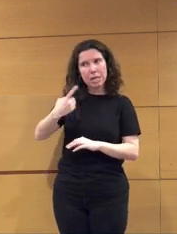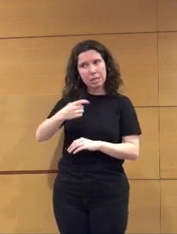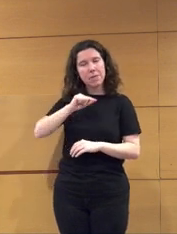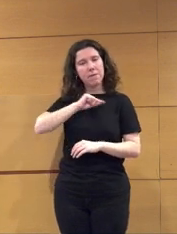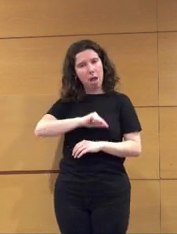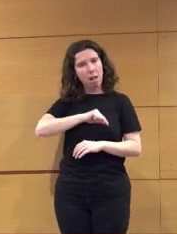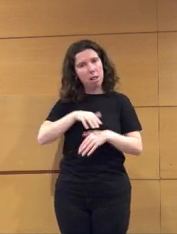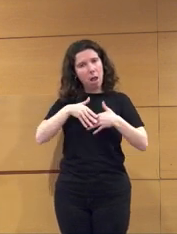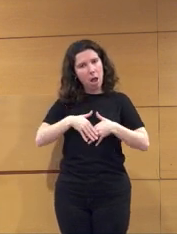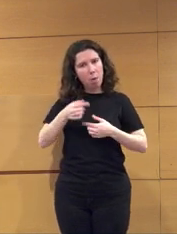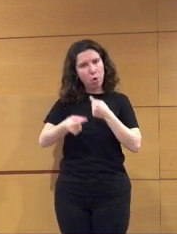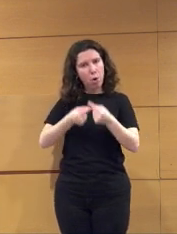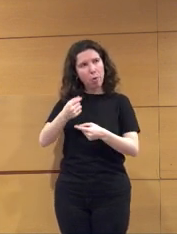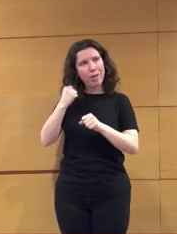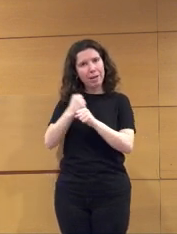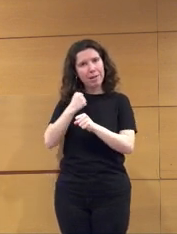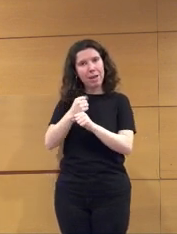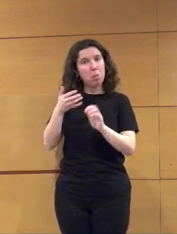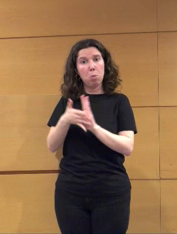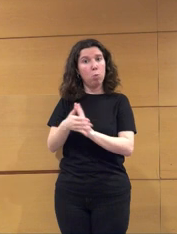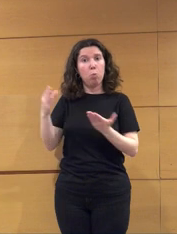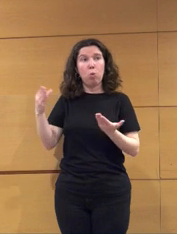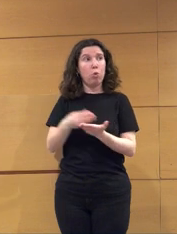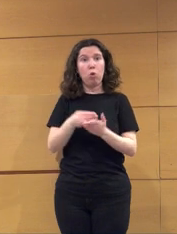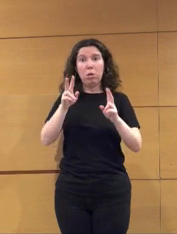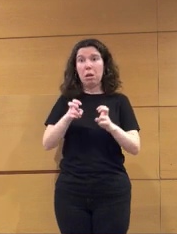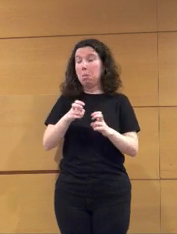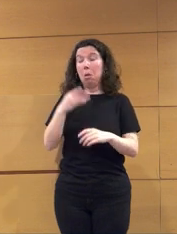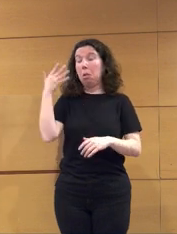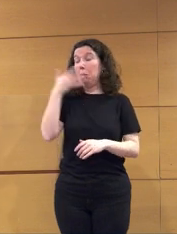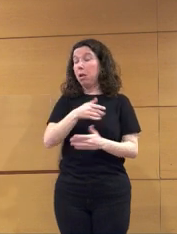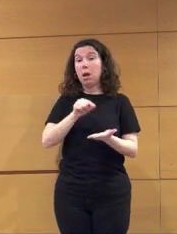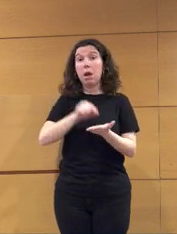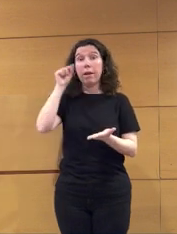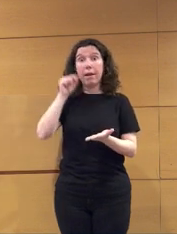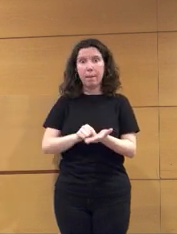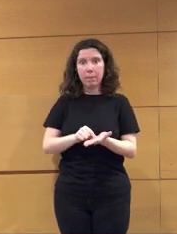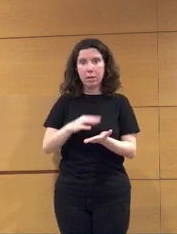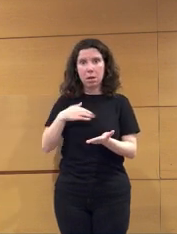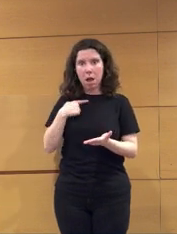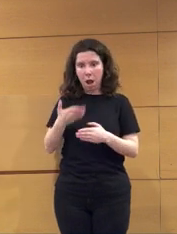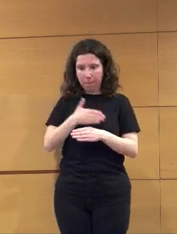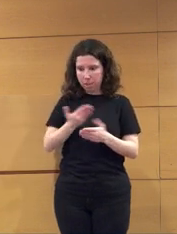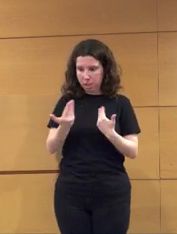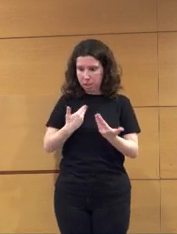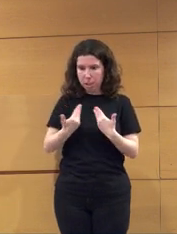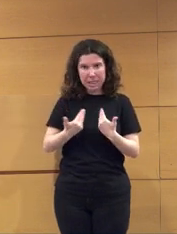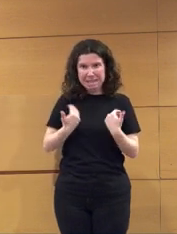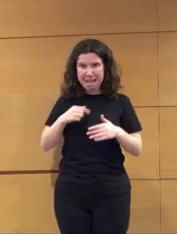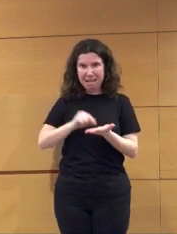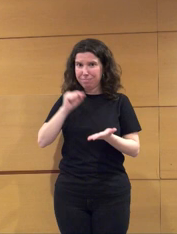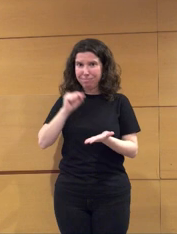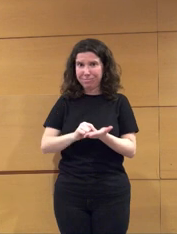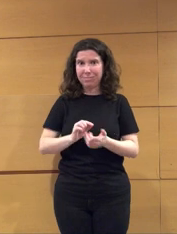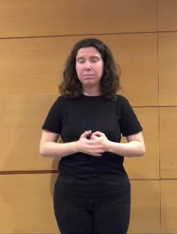perquè tot passa molt ràpid i, per tant, ens hem de preparar més ràpid que mai. I després